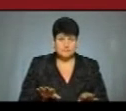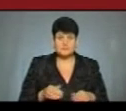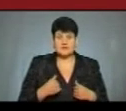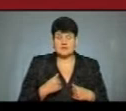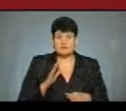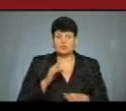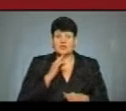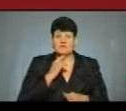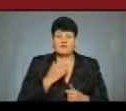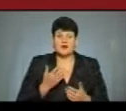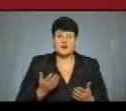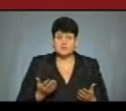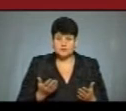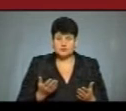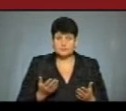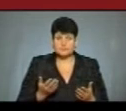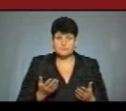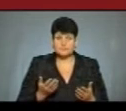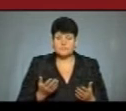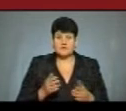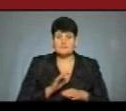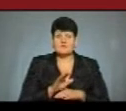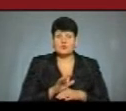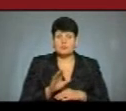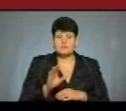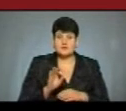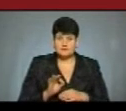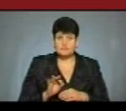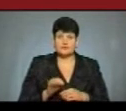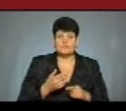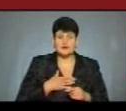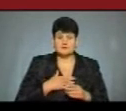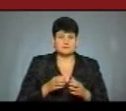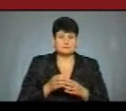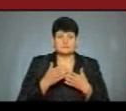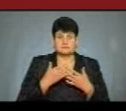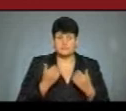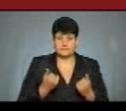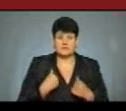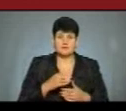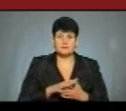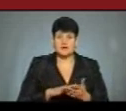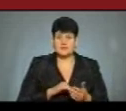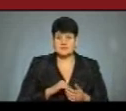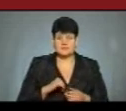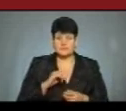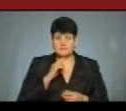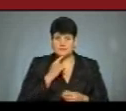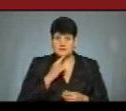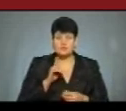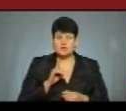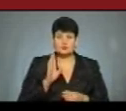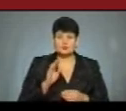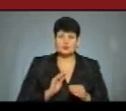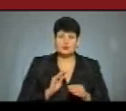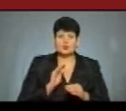буде важко. Бо виробництва такого в Новосільській громаді немає, нам буде далі самим важко. А якщо буде